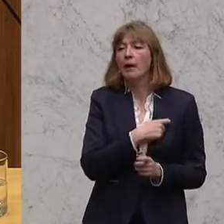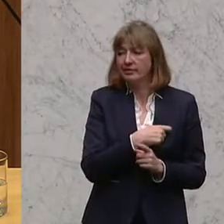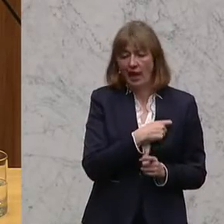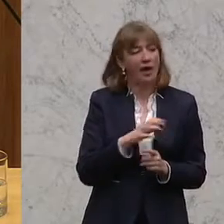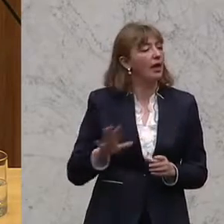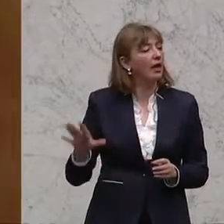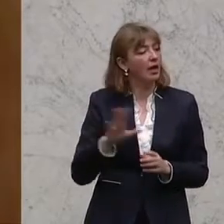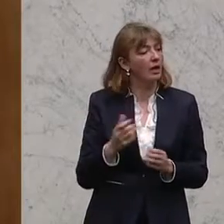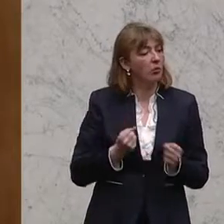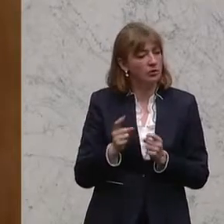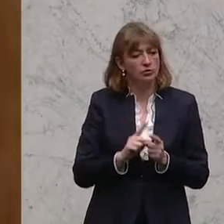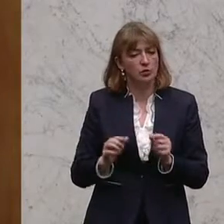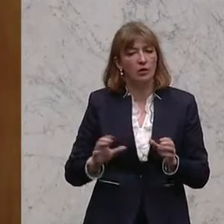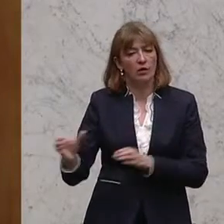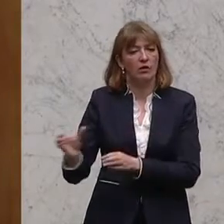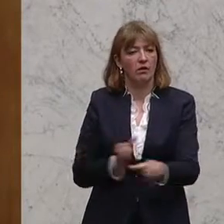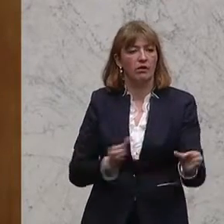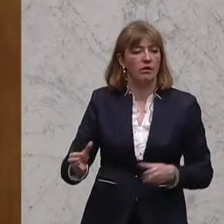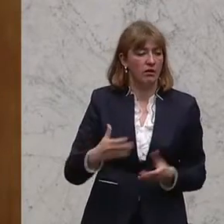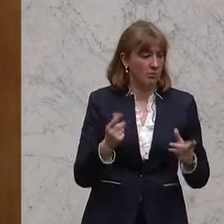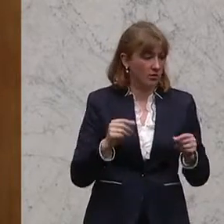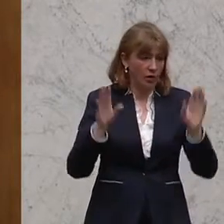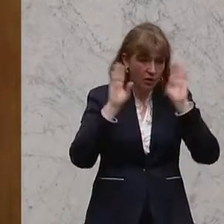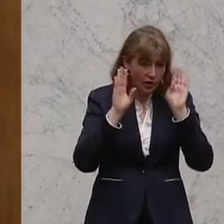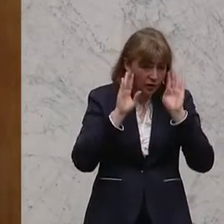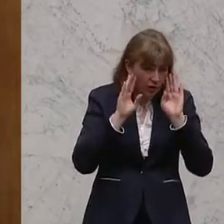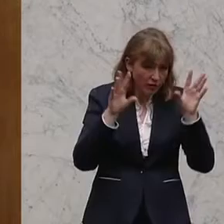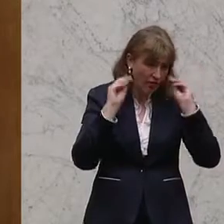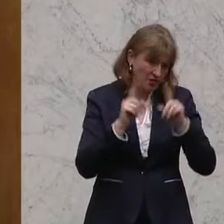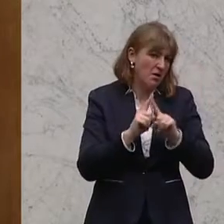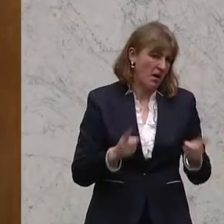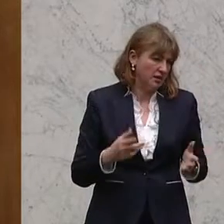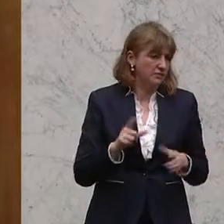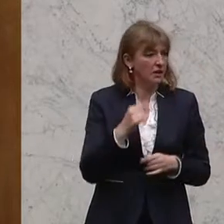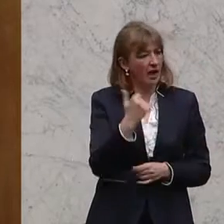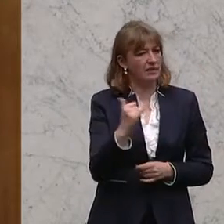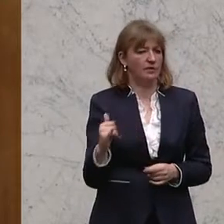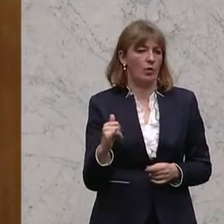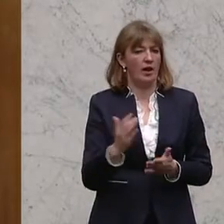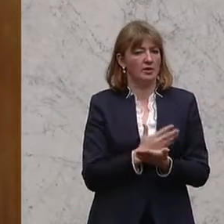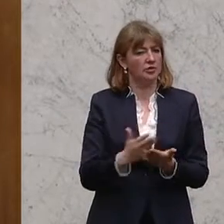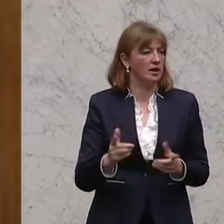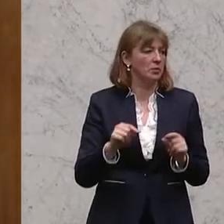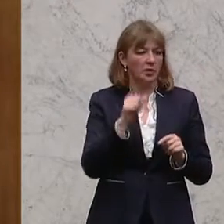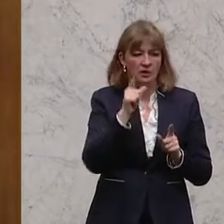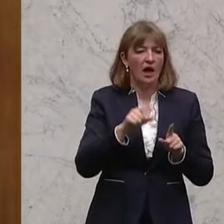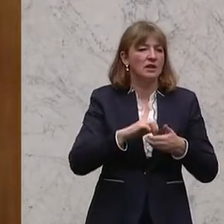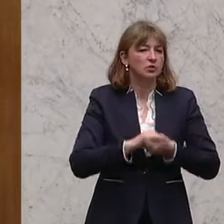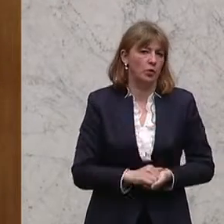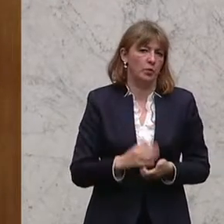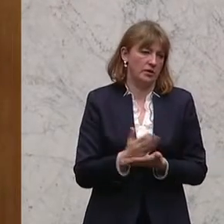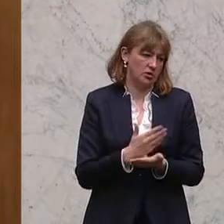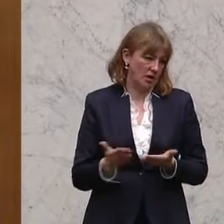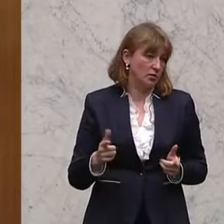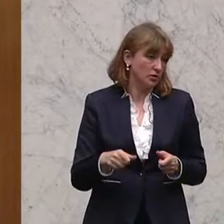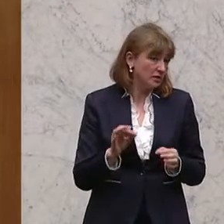Entscheidungen machen? Und man kann mal solche Hearings und die Ergebnisse daraus ganz anders wahrnehmen, nämlich als individuelle Entscheidung und nicht als Clubentscheidung. Das